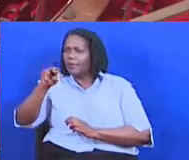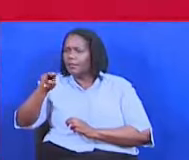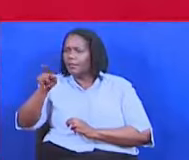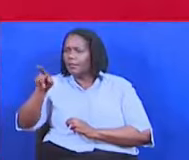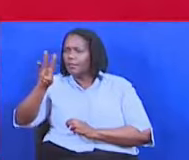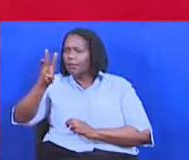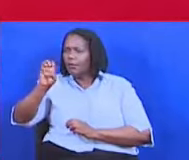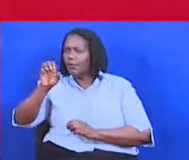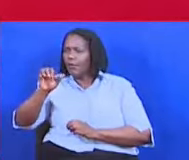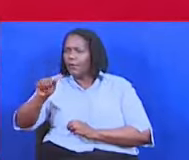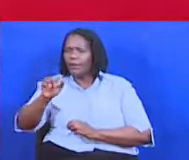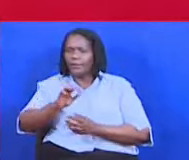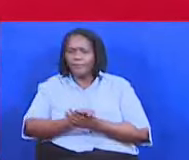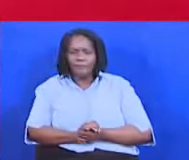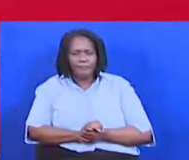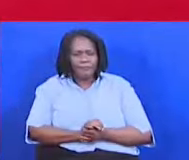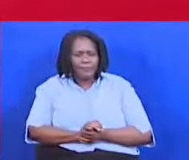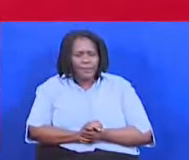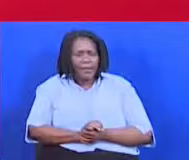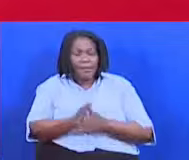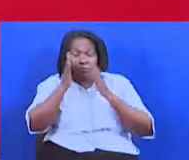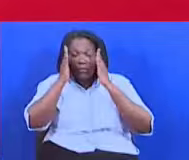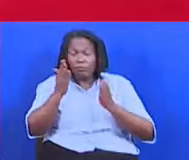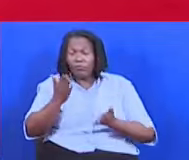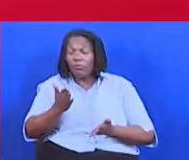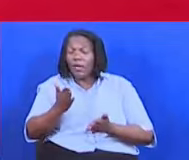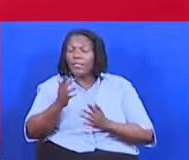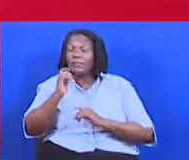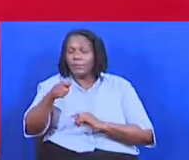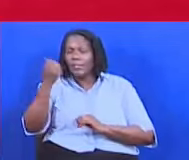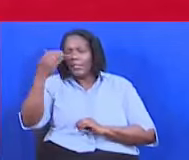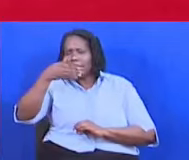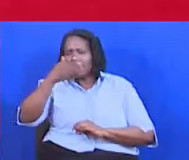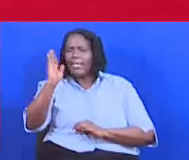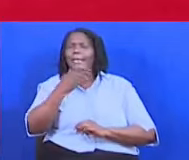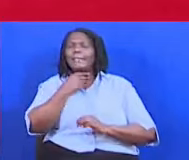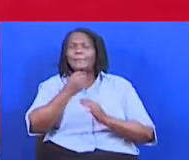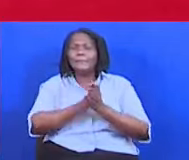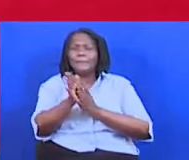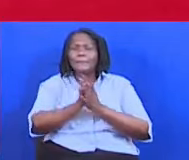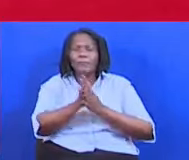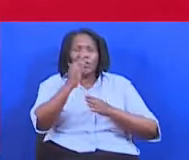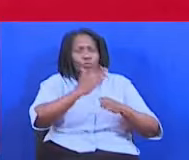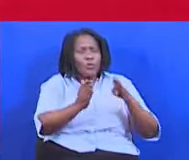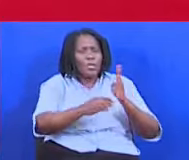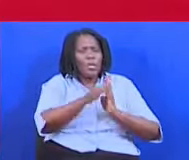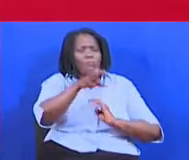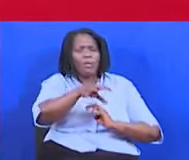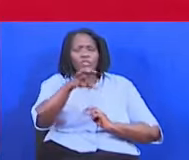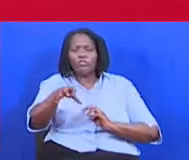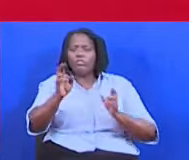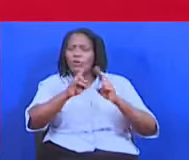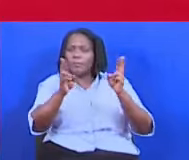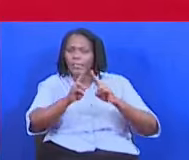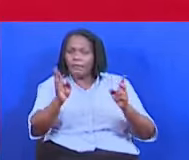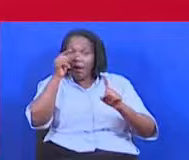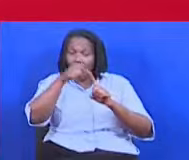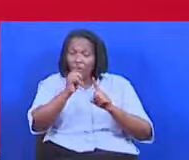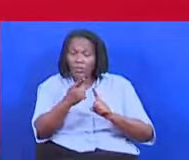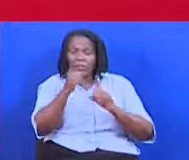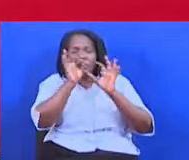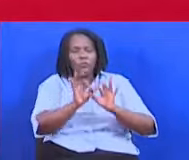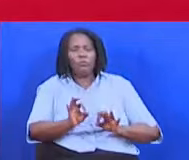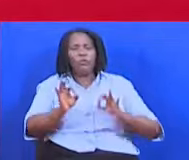Mheshimiwa Naibu Waziri, majibu. Mheshimiwa Spika, lengo la serikali ni kujenga masoko mazuri ili kuboresha huduma